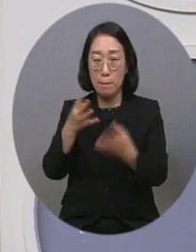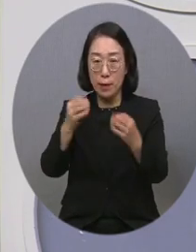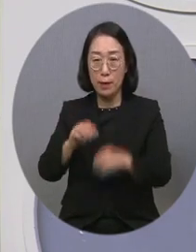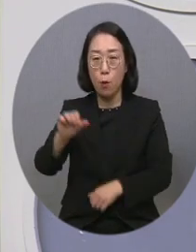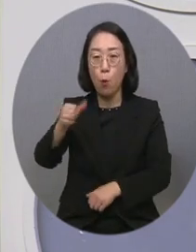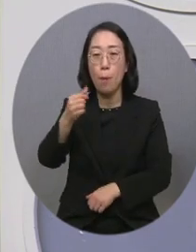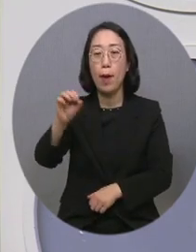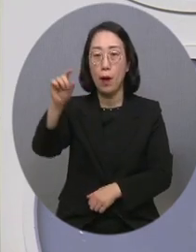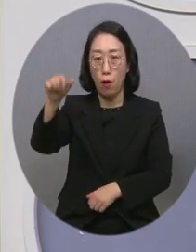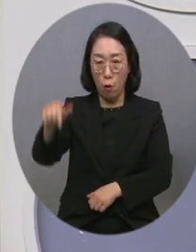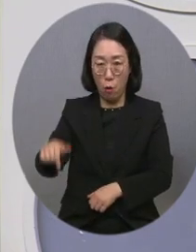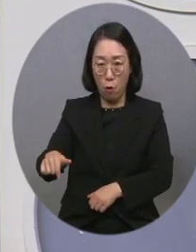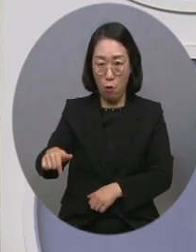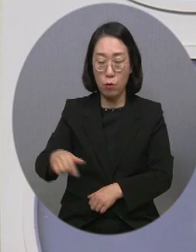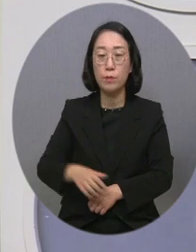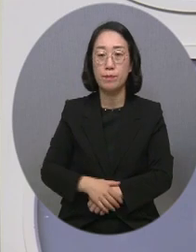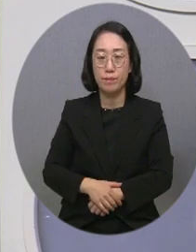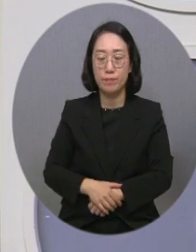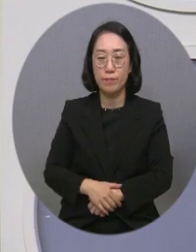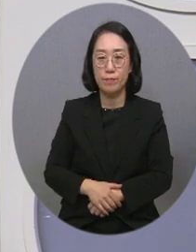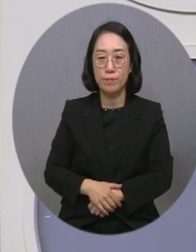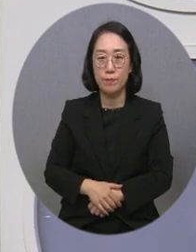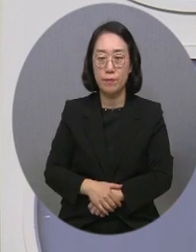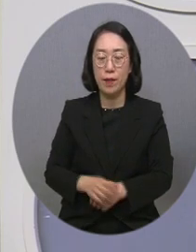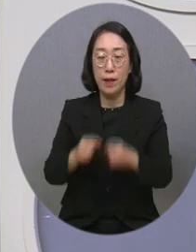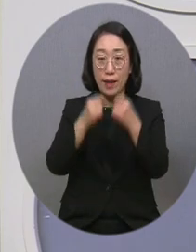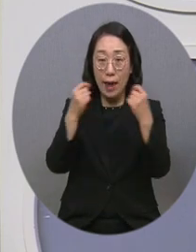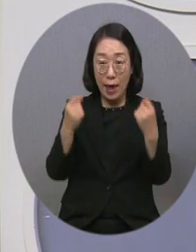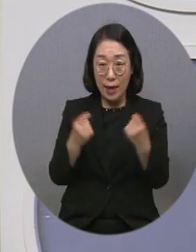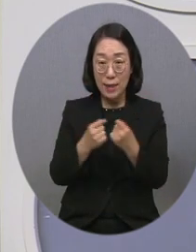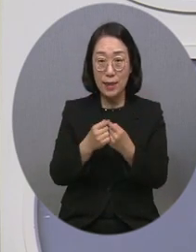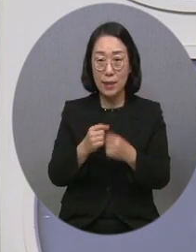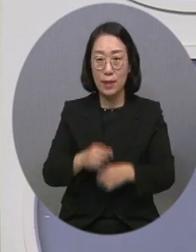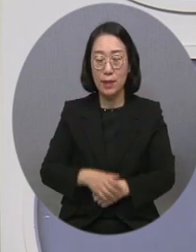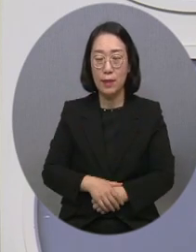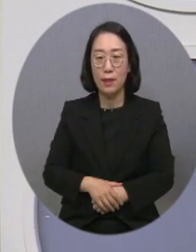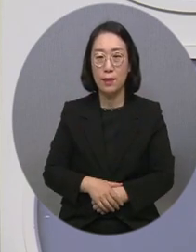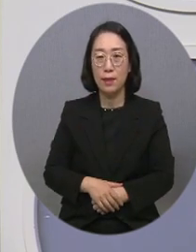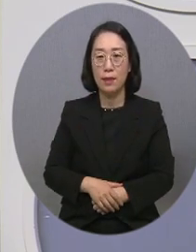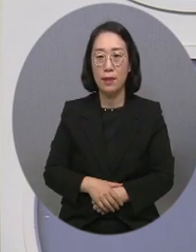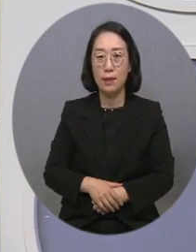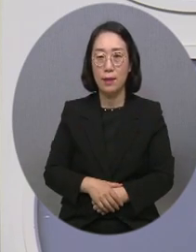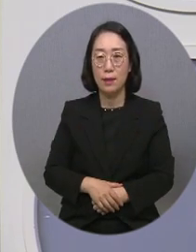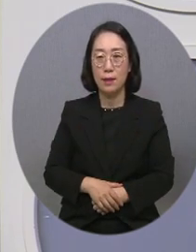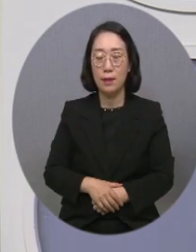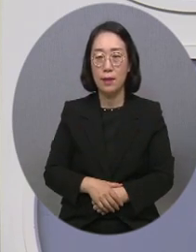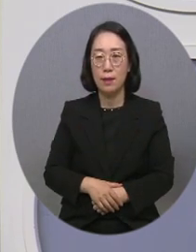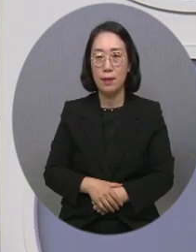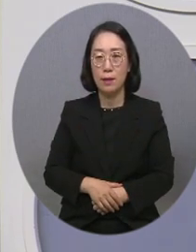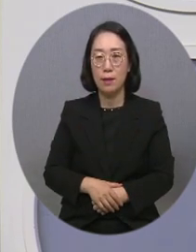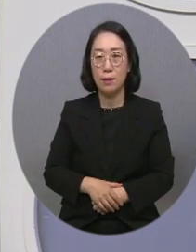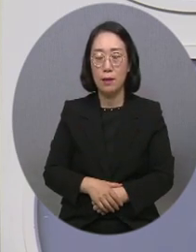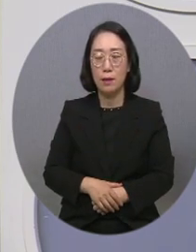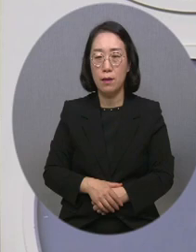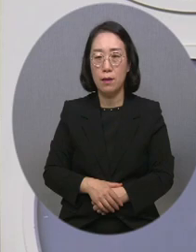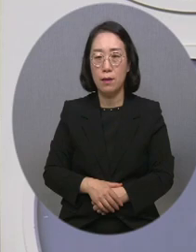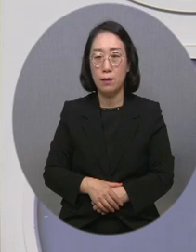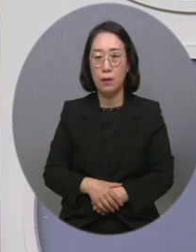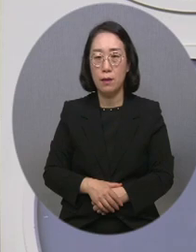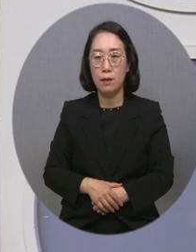제일 기업은 제일 많고 개인 기부자로서는 이제 1억 이렇게 고액